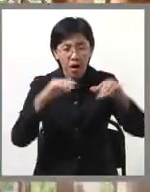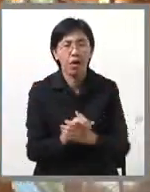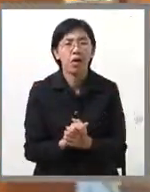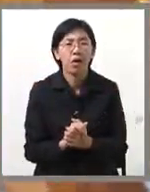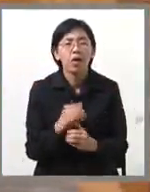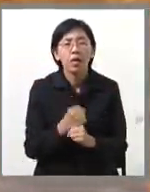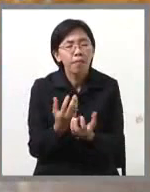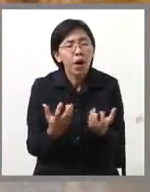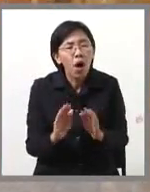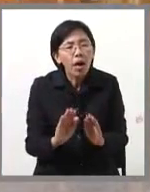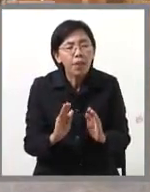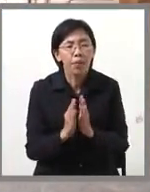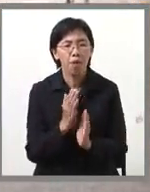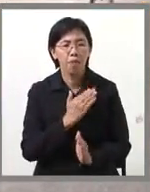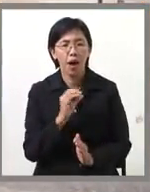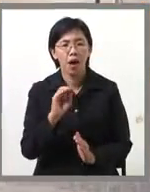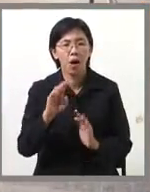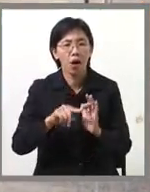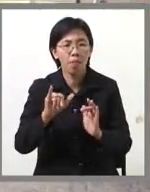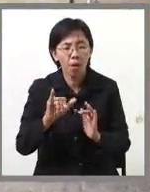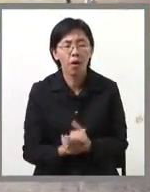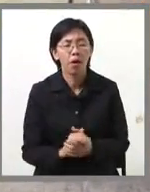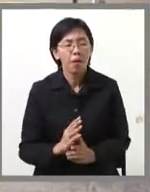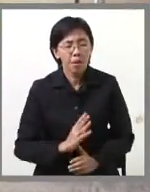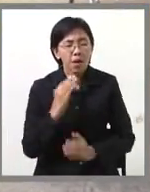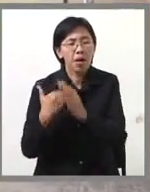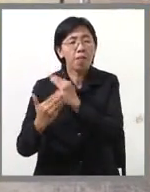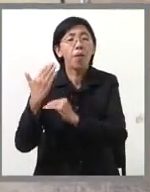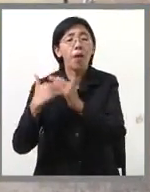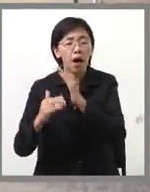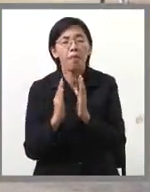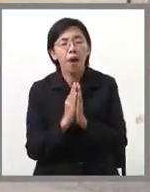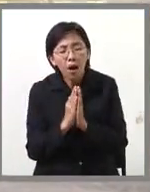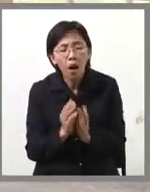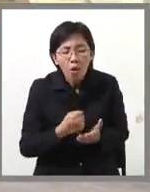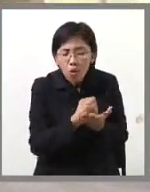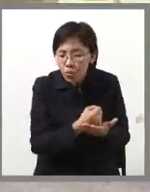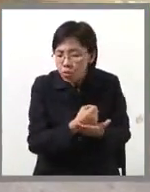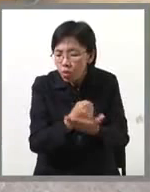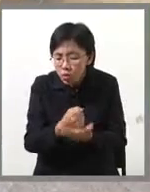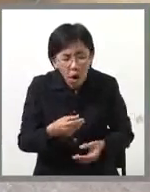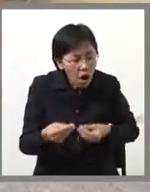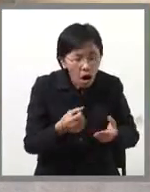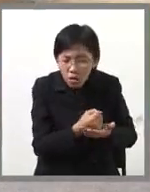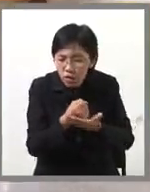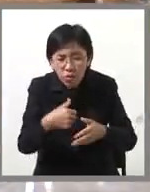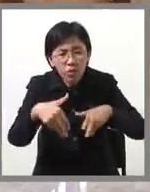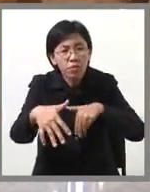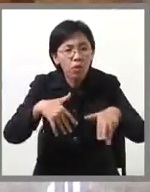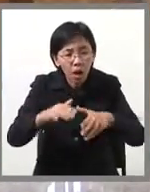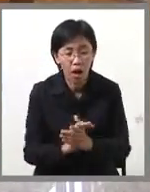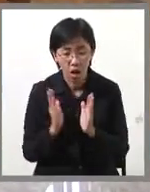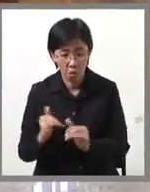พิธภัณฑ์หลวงพ่อโบยเพื่อจะยกย่องเชิดชูเกียรติประวัติของพ่อโบยที่ว่าเป็นผู้ให้เนี่ยให้คนได้ศึกษา